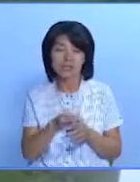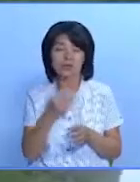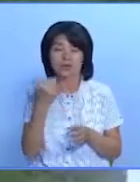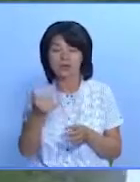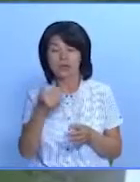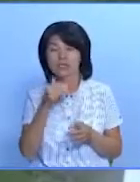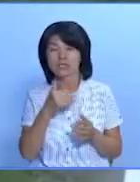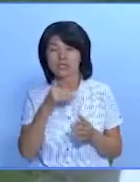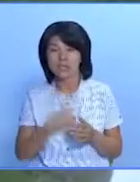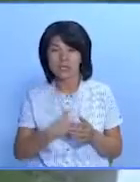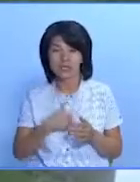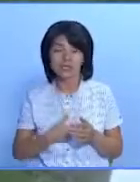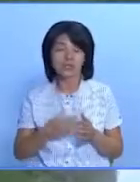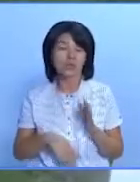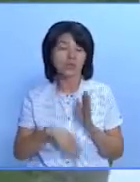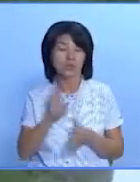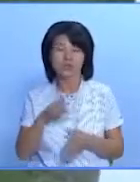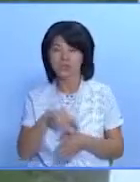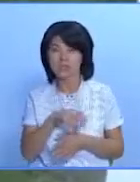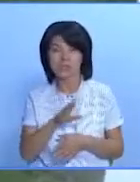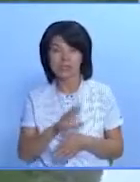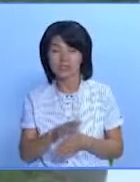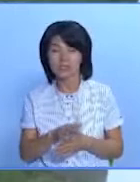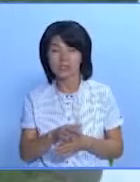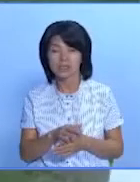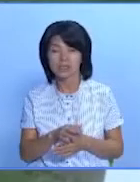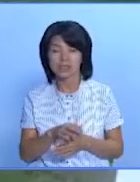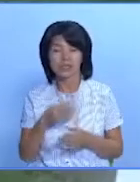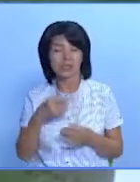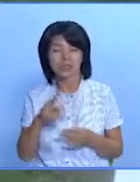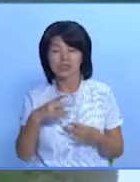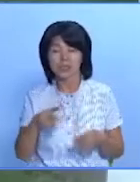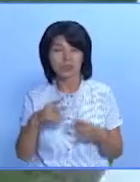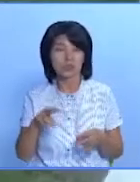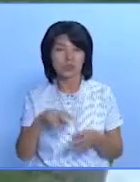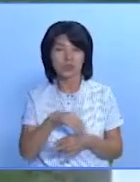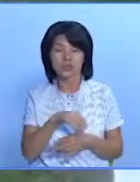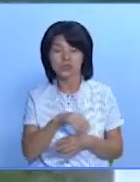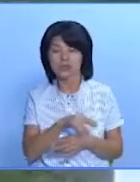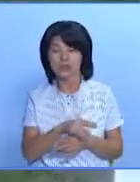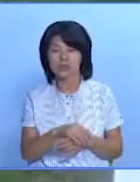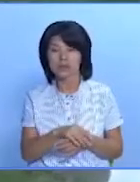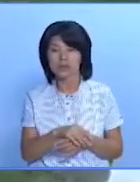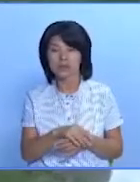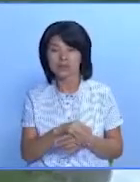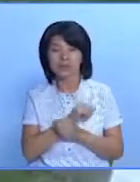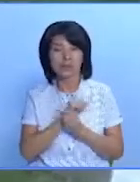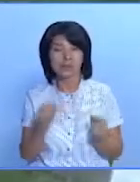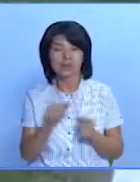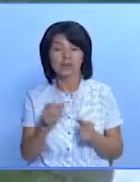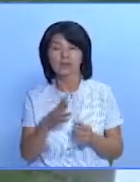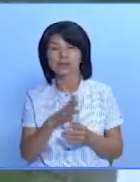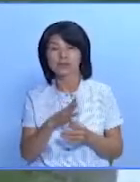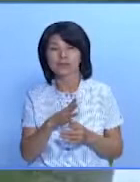кашель или температура лучше не ходить в этой джаназа намаз никуда не ходить третье после джаназа намаза нельзя давать